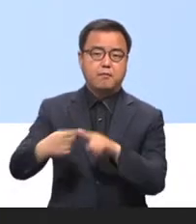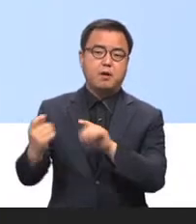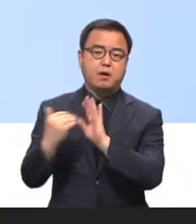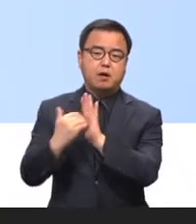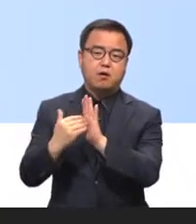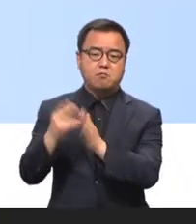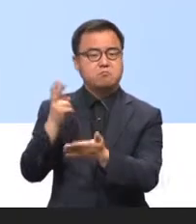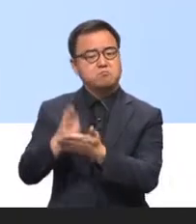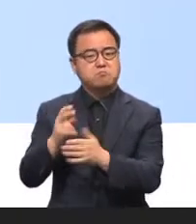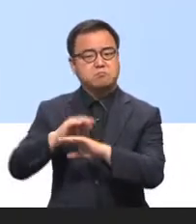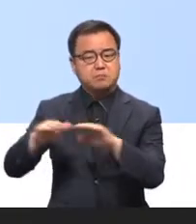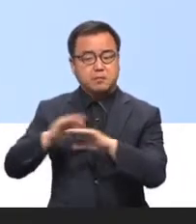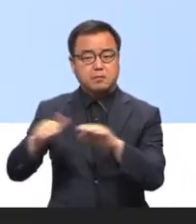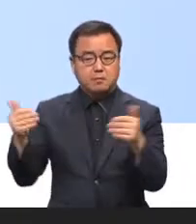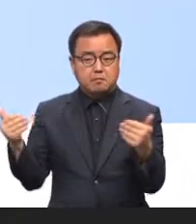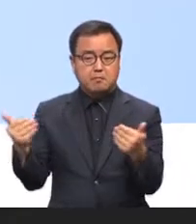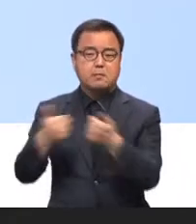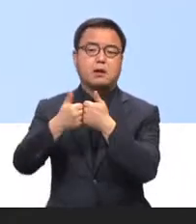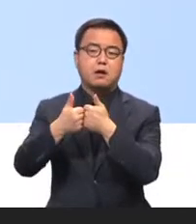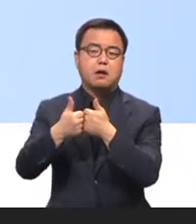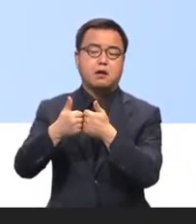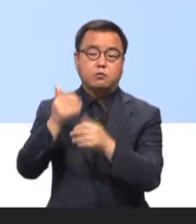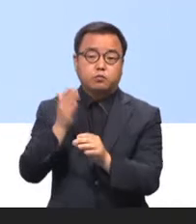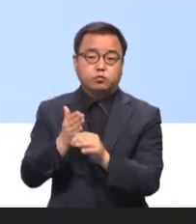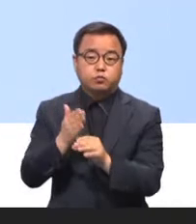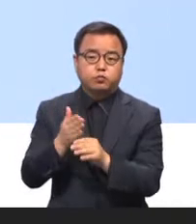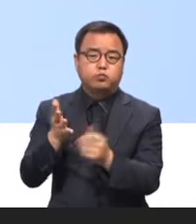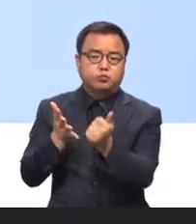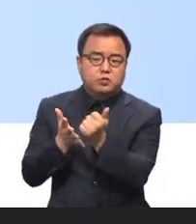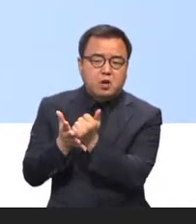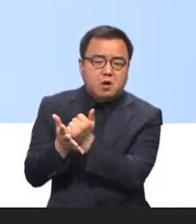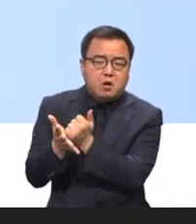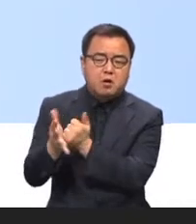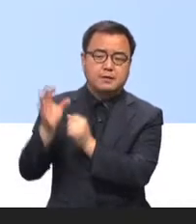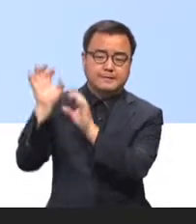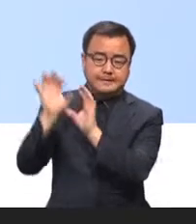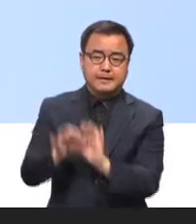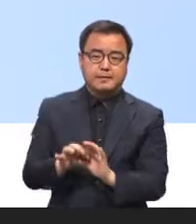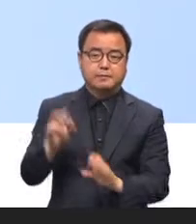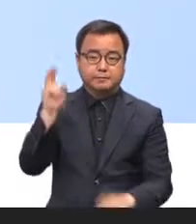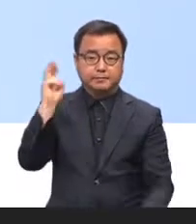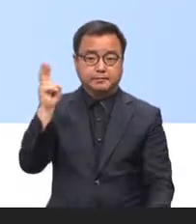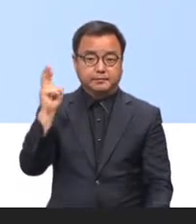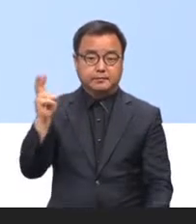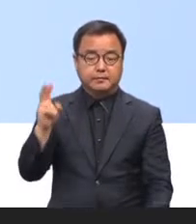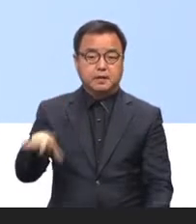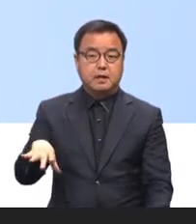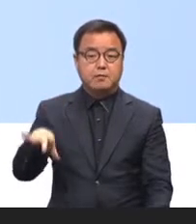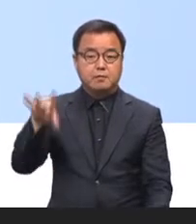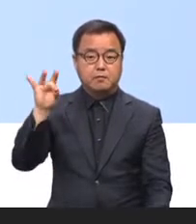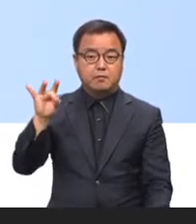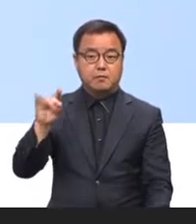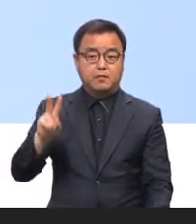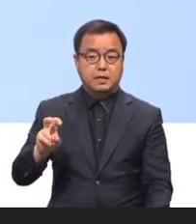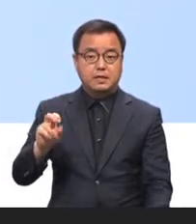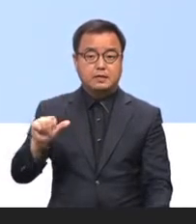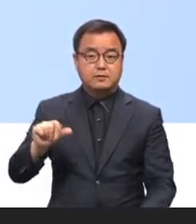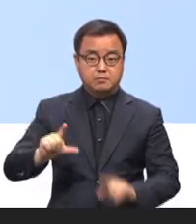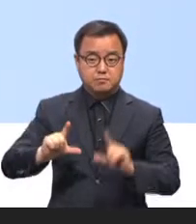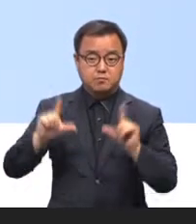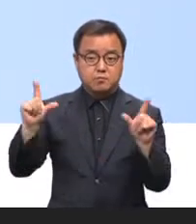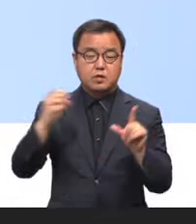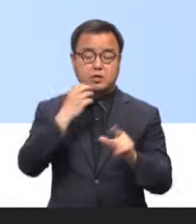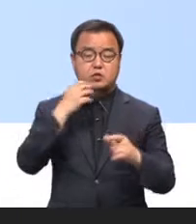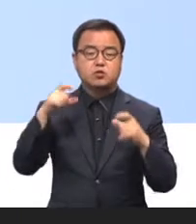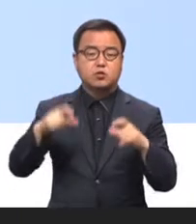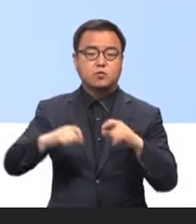이런 파열음이 곳곳에서 나타나고 있고 그 파장은 계속 될 것으로 보입니다 먼저 25일에는 서울 자사고 교장